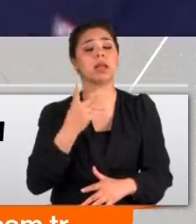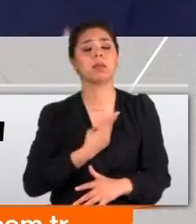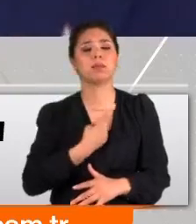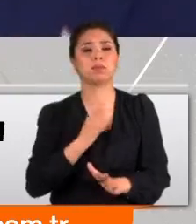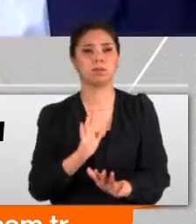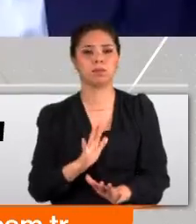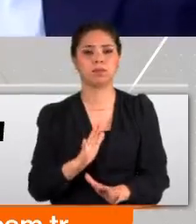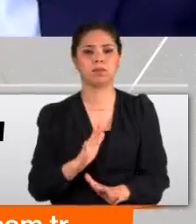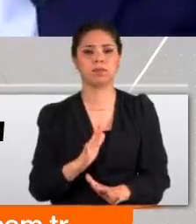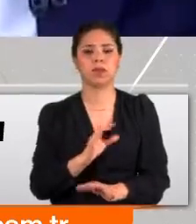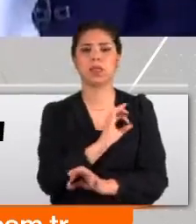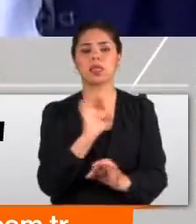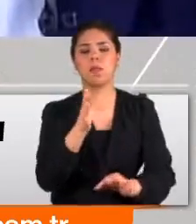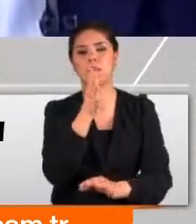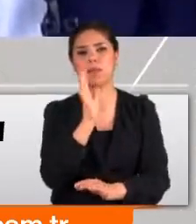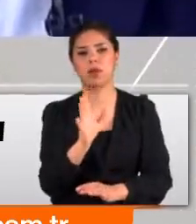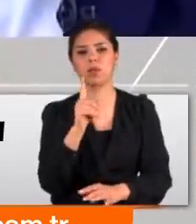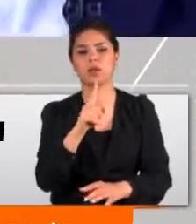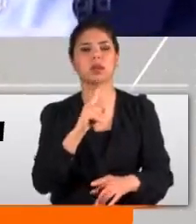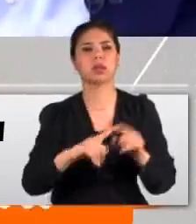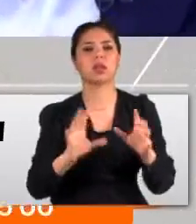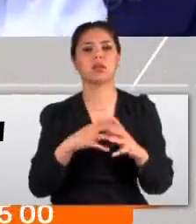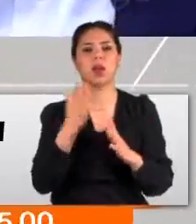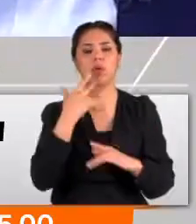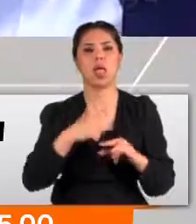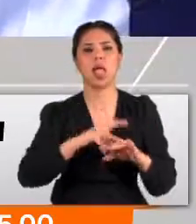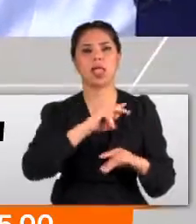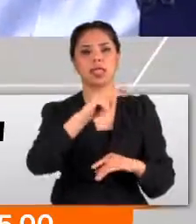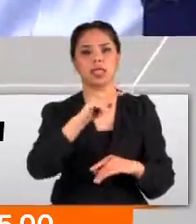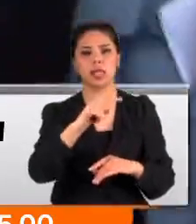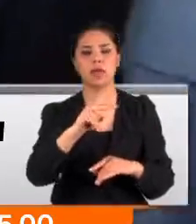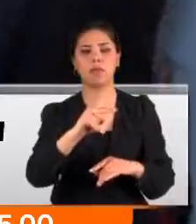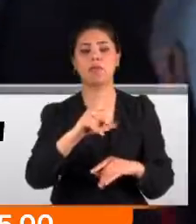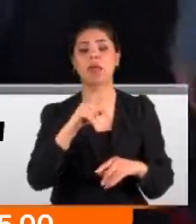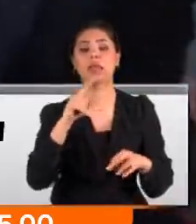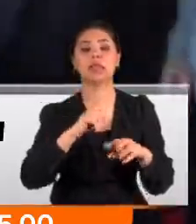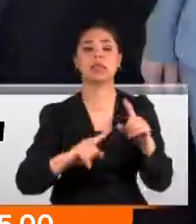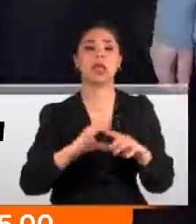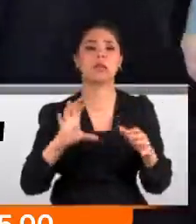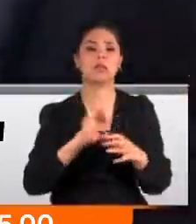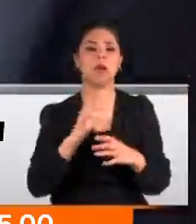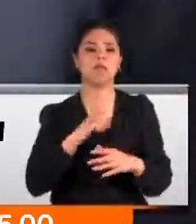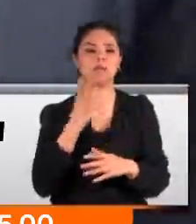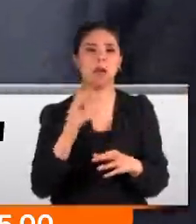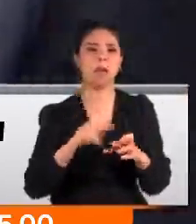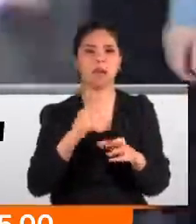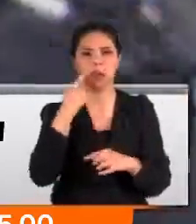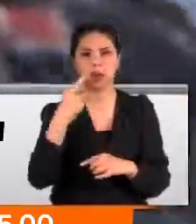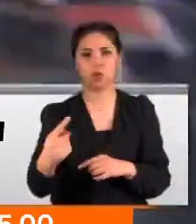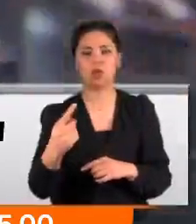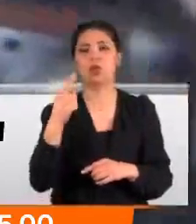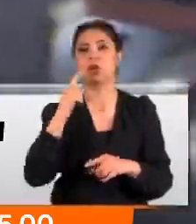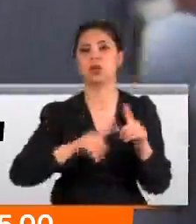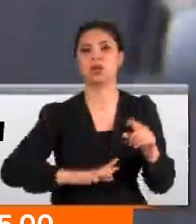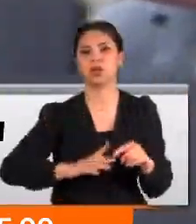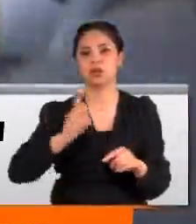bilgi, kesin bilgi olarak. HDP diye bir siyasi parti yok. HDP PKK'nın siyasi koludur. Soylu, Kemal Kılıçdaroğlu'yla HDP'nin